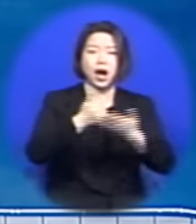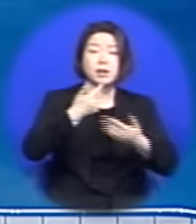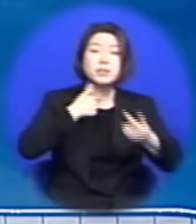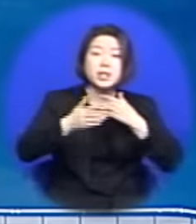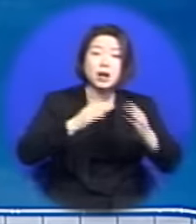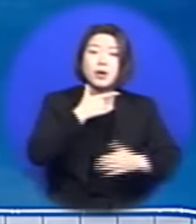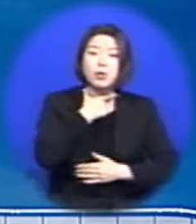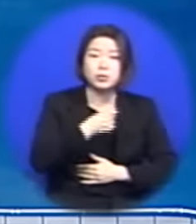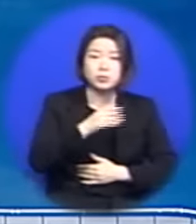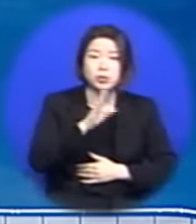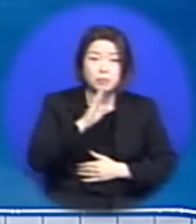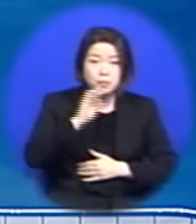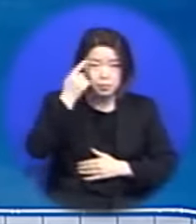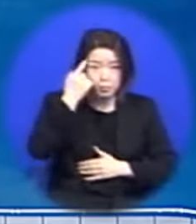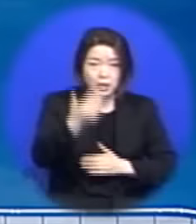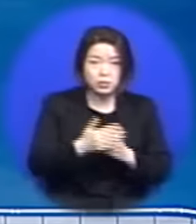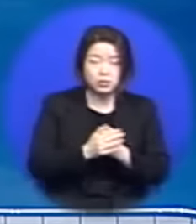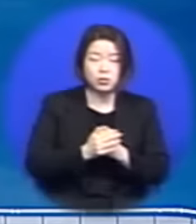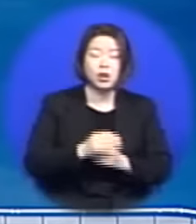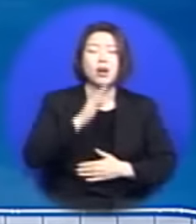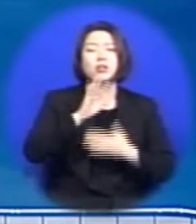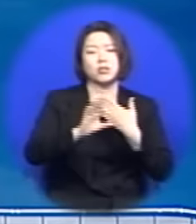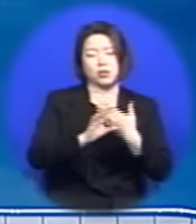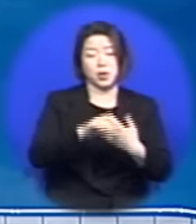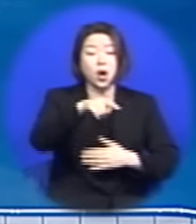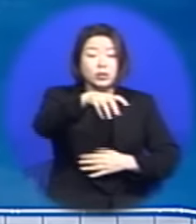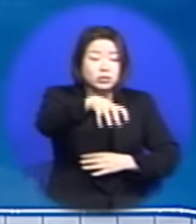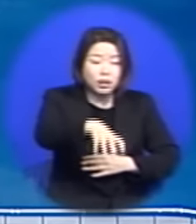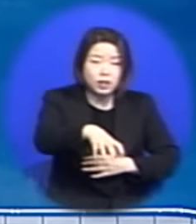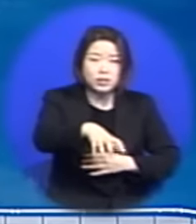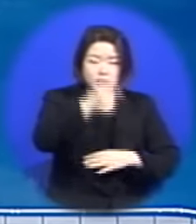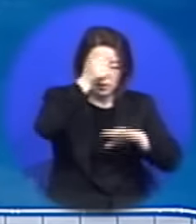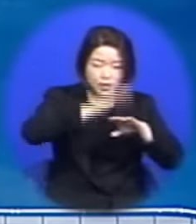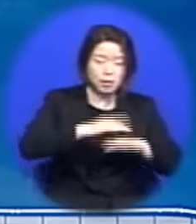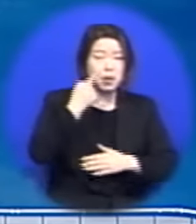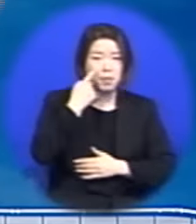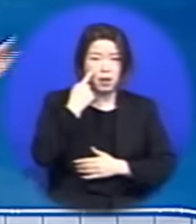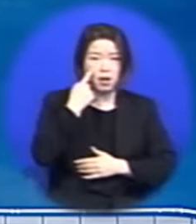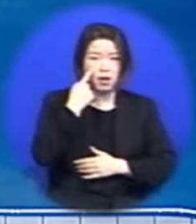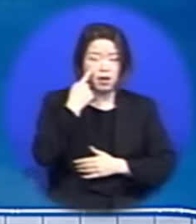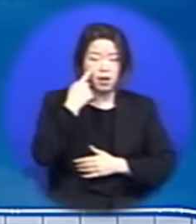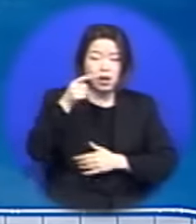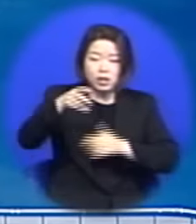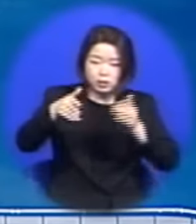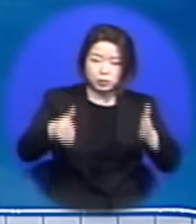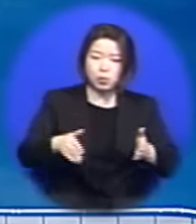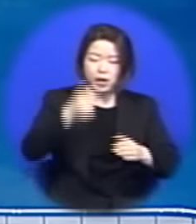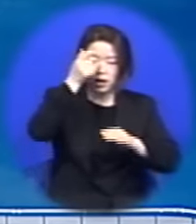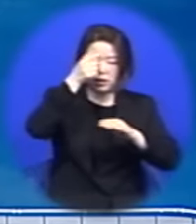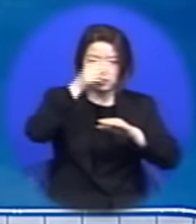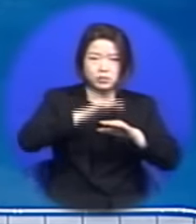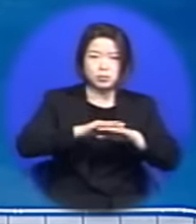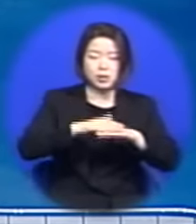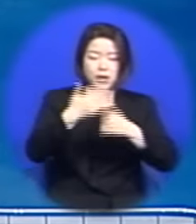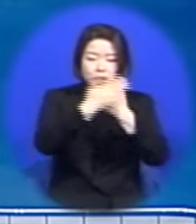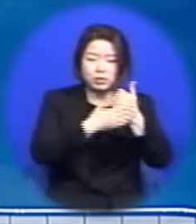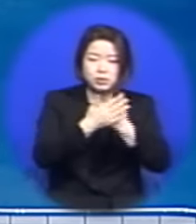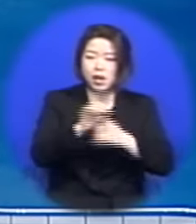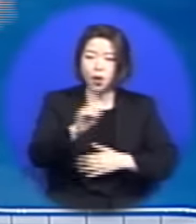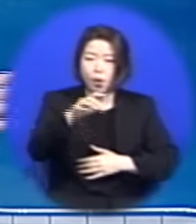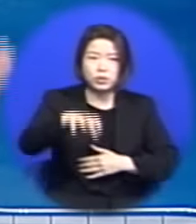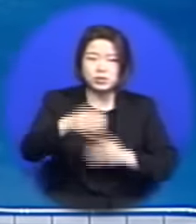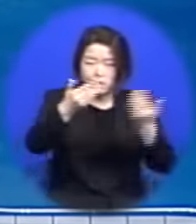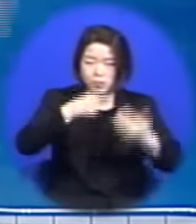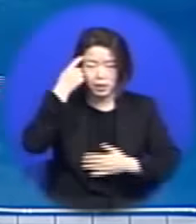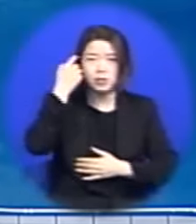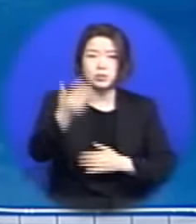싶잖아요 그러면 예배해 보세요 거기서 여러분 그동안 은혜 어디서 받으셨어요 대부분